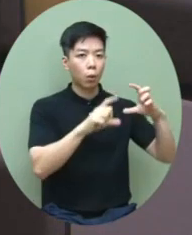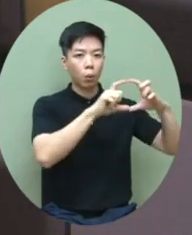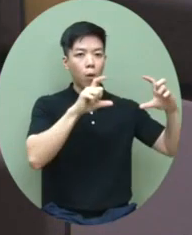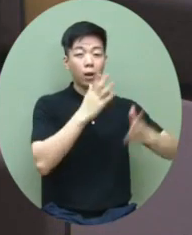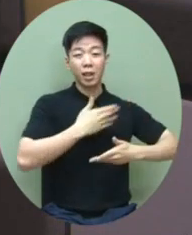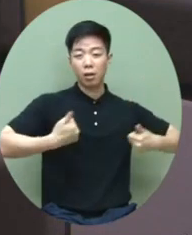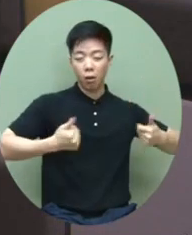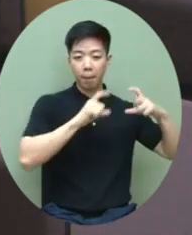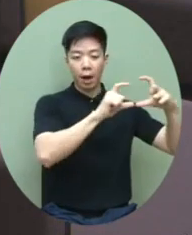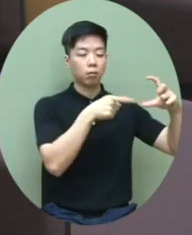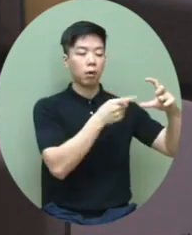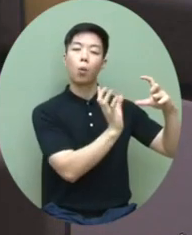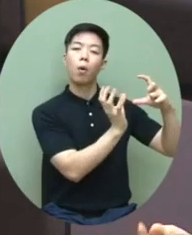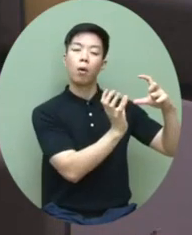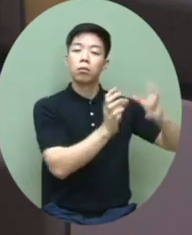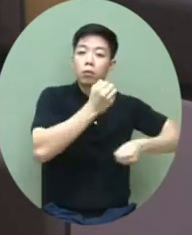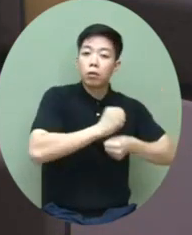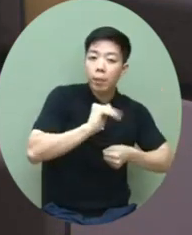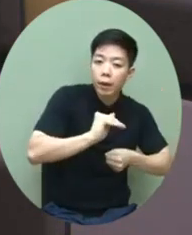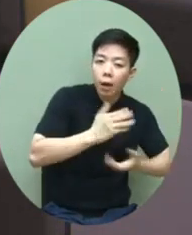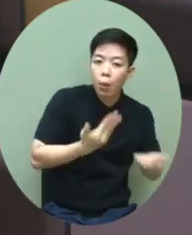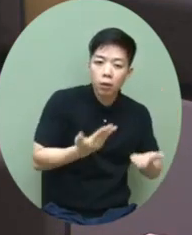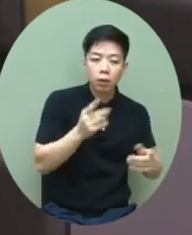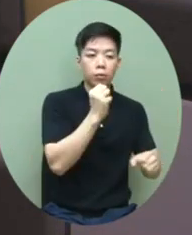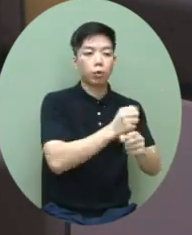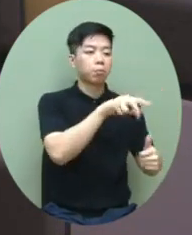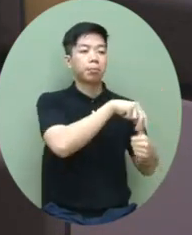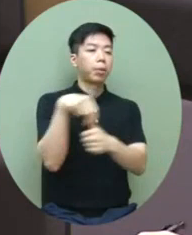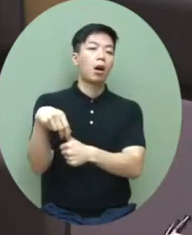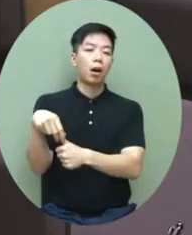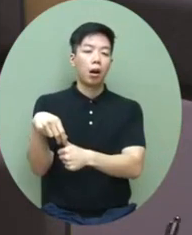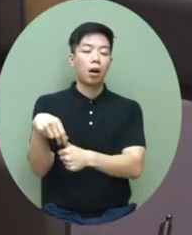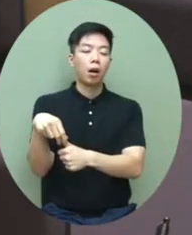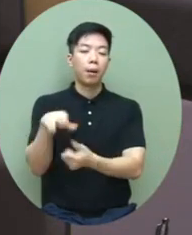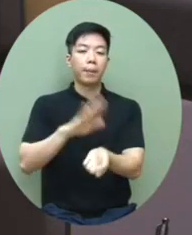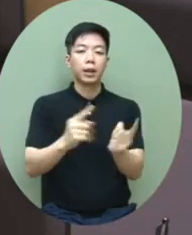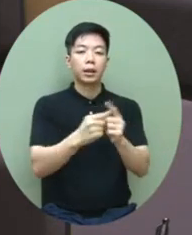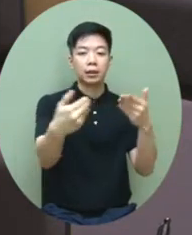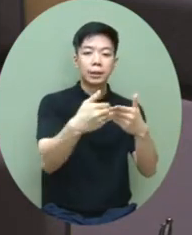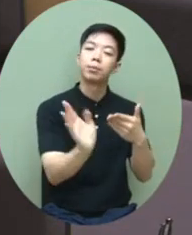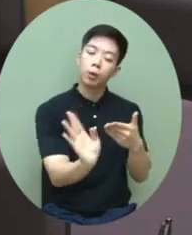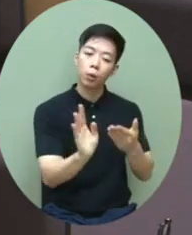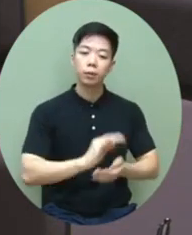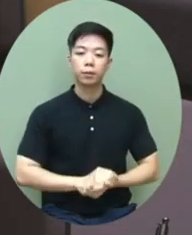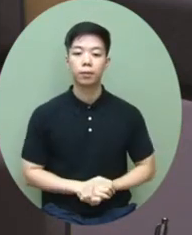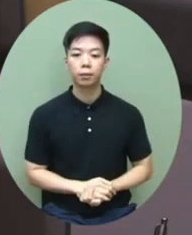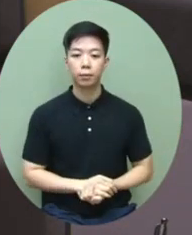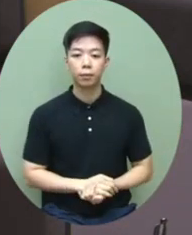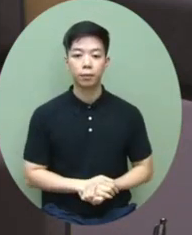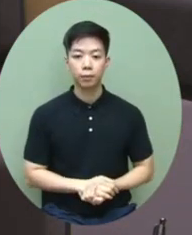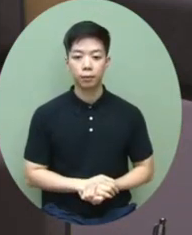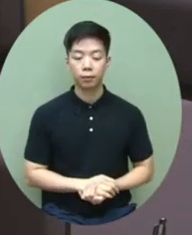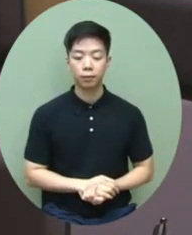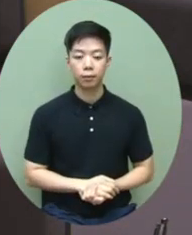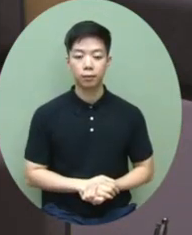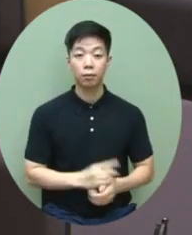都安排他們即做一些譬如後勤的工作，或者是不用接觸員工即是不用接觸